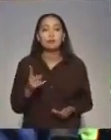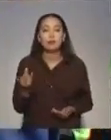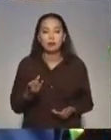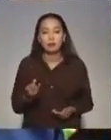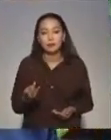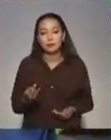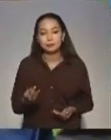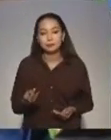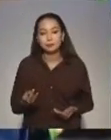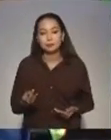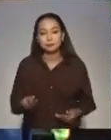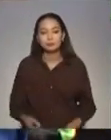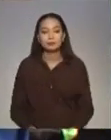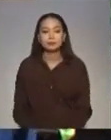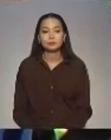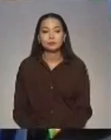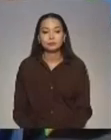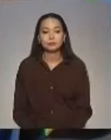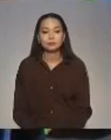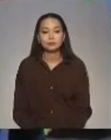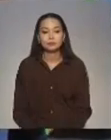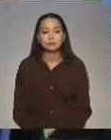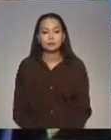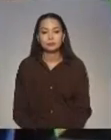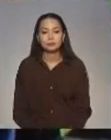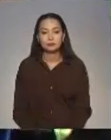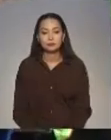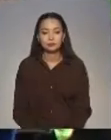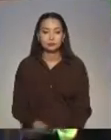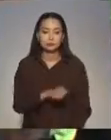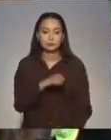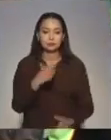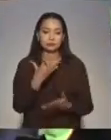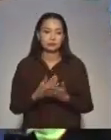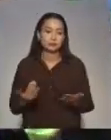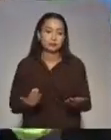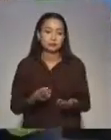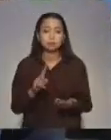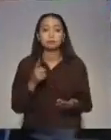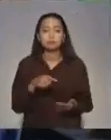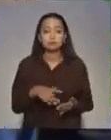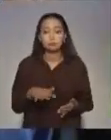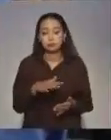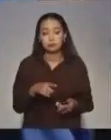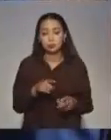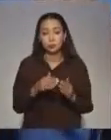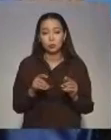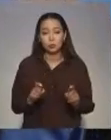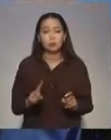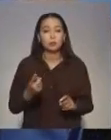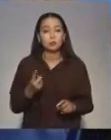жатсыз? Жоқ, айқайлаймын. Мен тұратын жайым бәрі бар. Мына жігіттер. Онда неге мына жерде отырсыз? Отырамын, неге